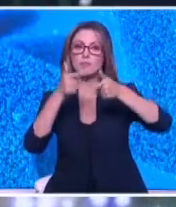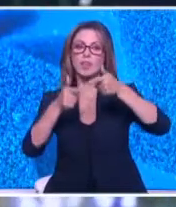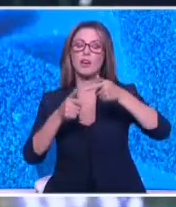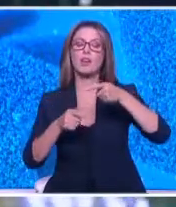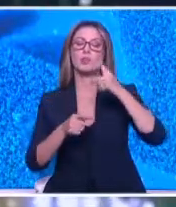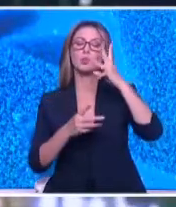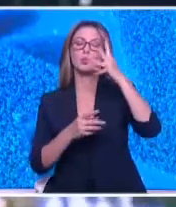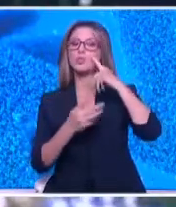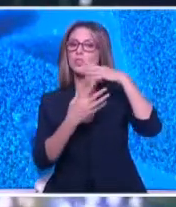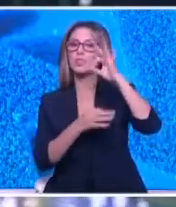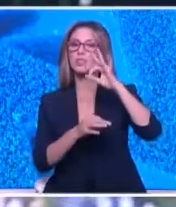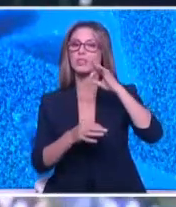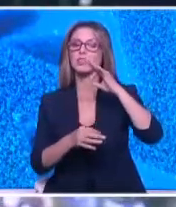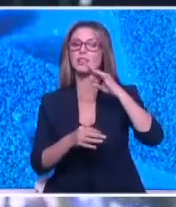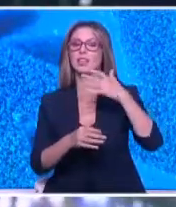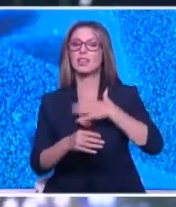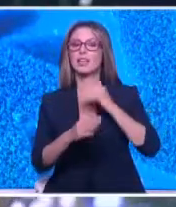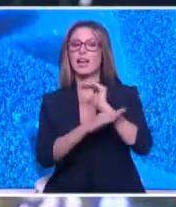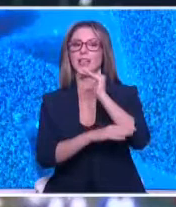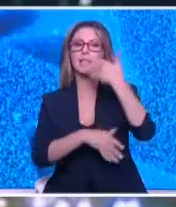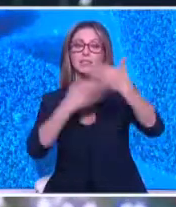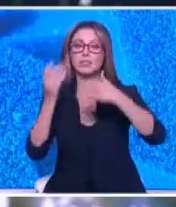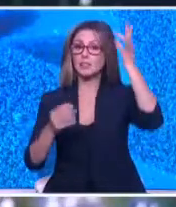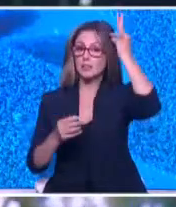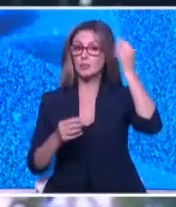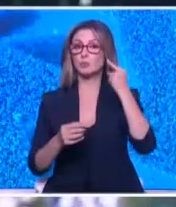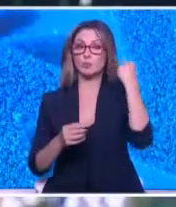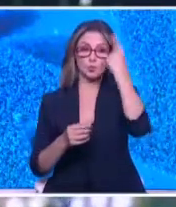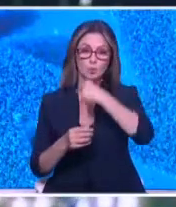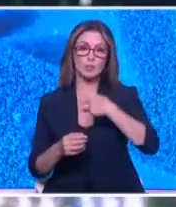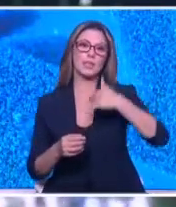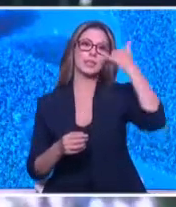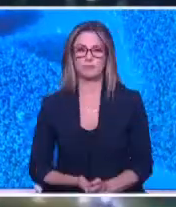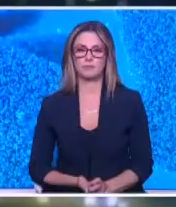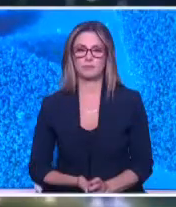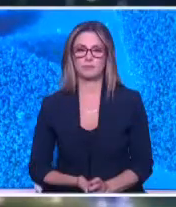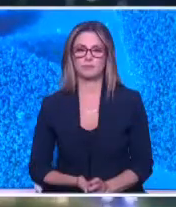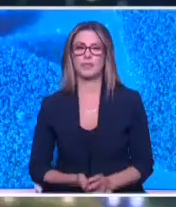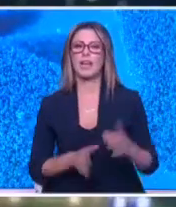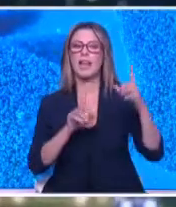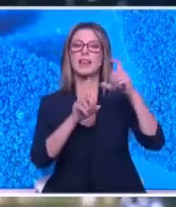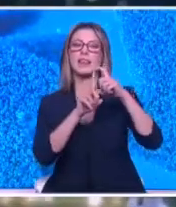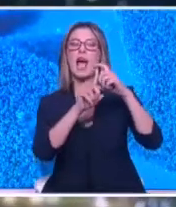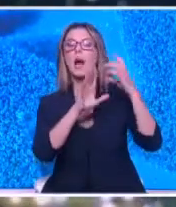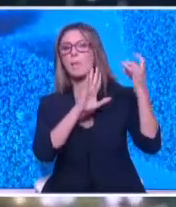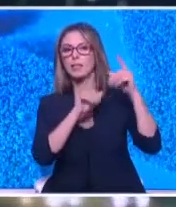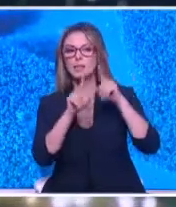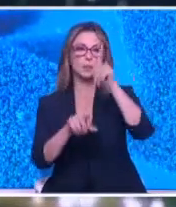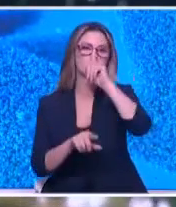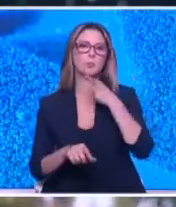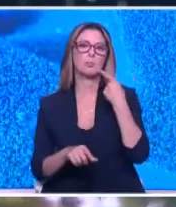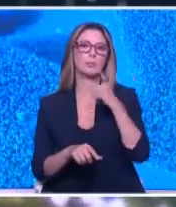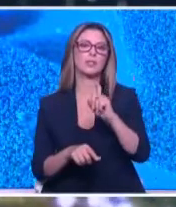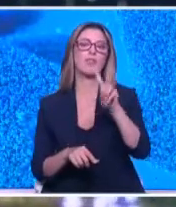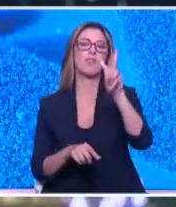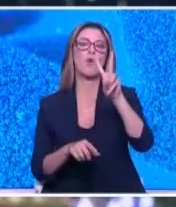anlatıldığı Por los pelos, yani saçım yüzünden İspanya'da vizyonda. Diyarbakır'ın 100 bin yıllık volkanik dağ Karaca